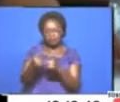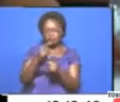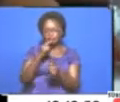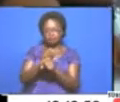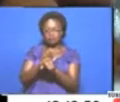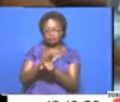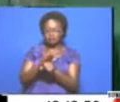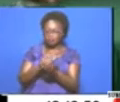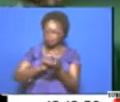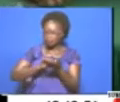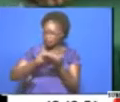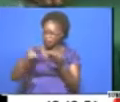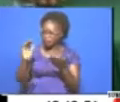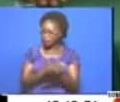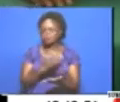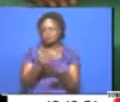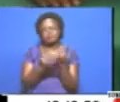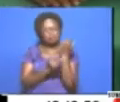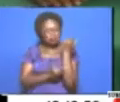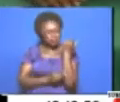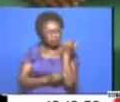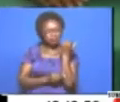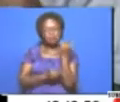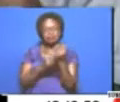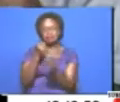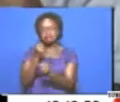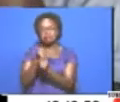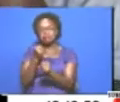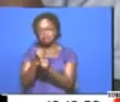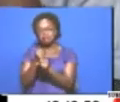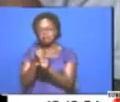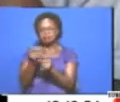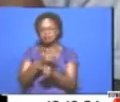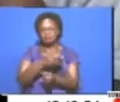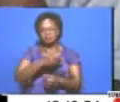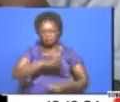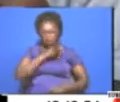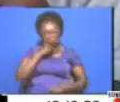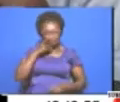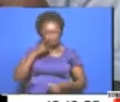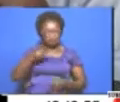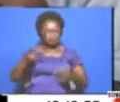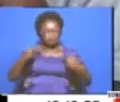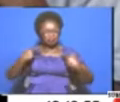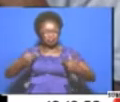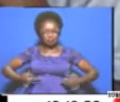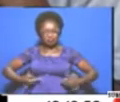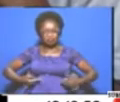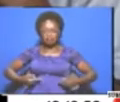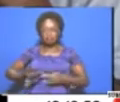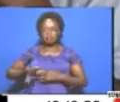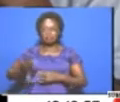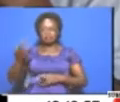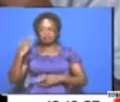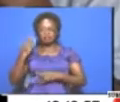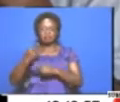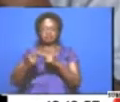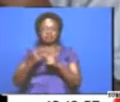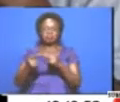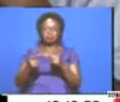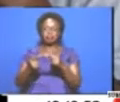ukosefu wa ajira, ukame na mfumo duni wa elimu na afya. Kwa hii miaka iliyopita, nimekuwa kwa Vision